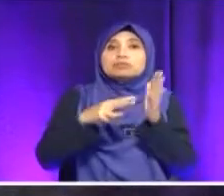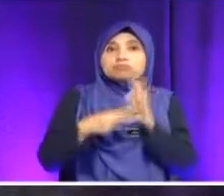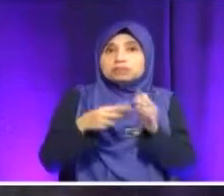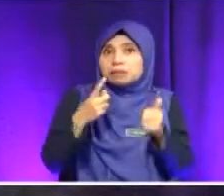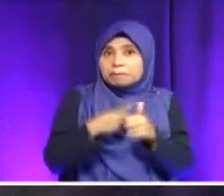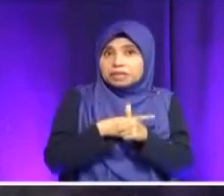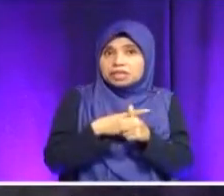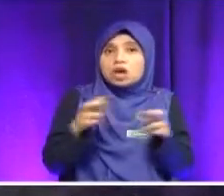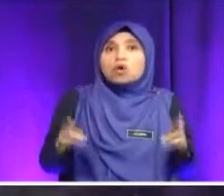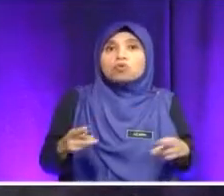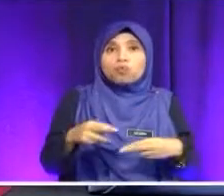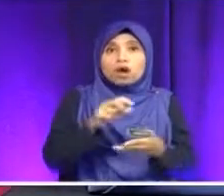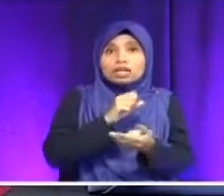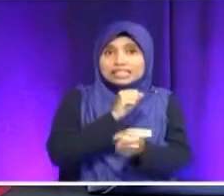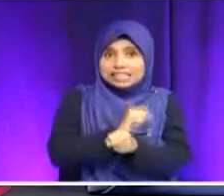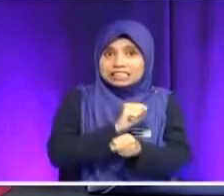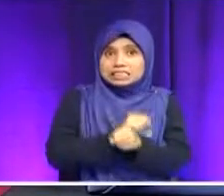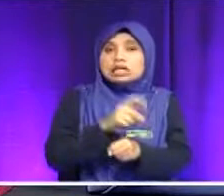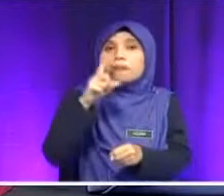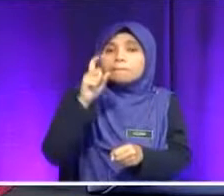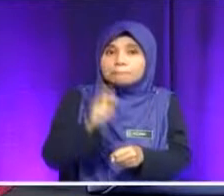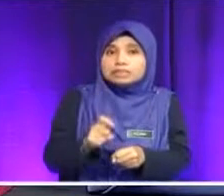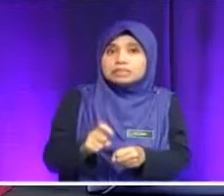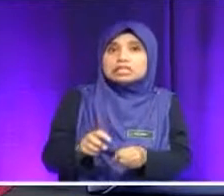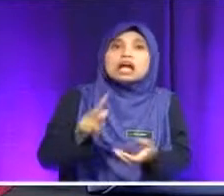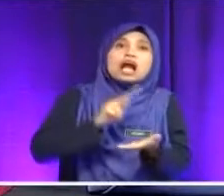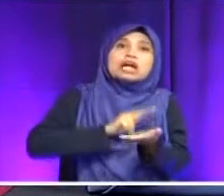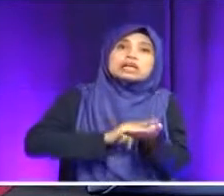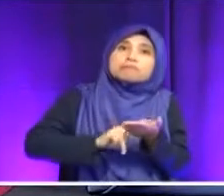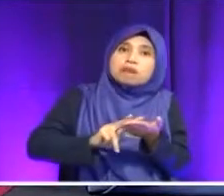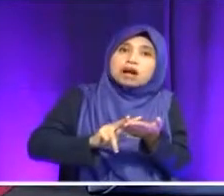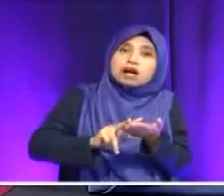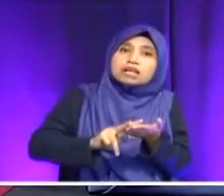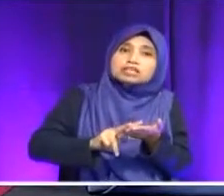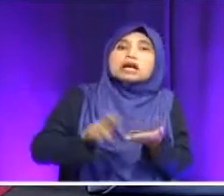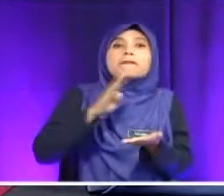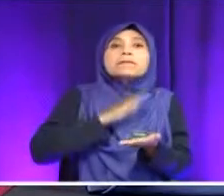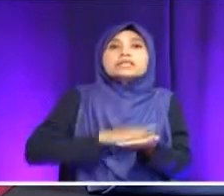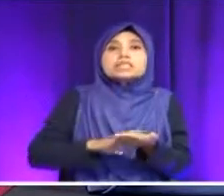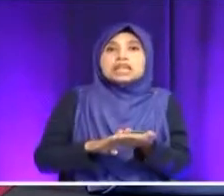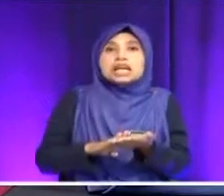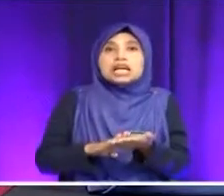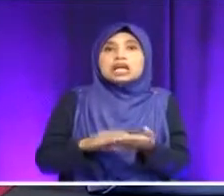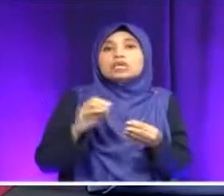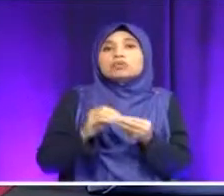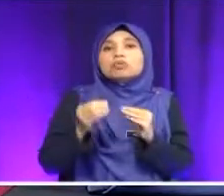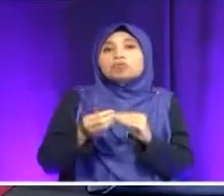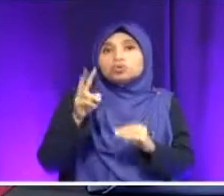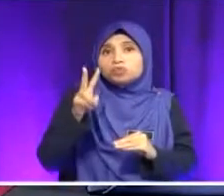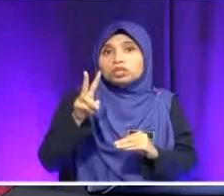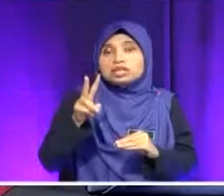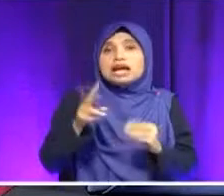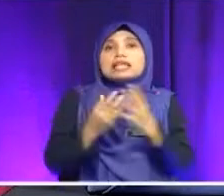sekali ruang kerja kita mesti berada dalam yang gemas mesti bade rangkaian yang bersih Kemudian yang kedua tangan